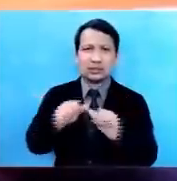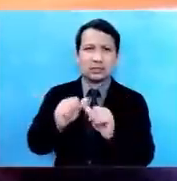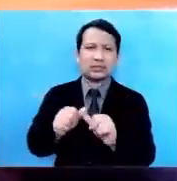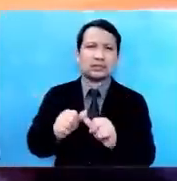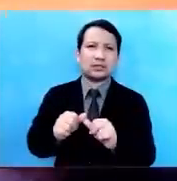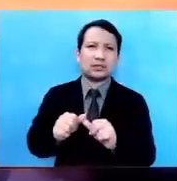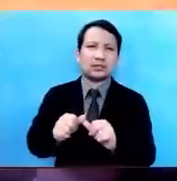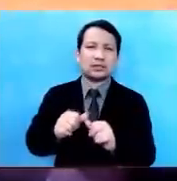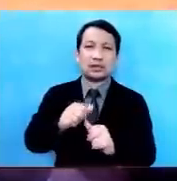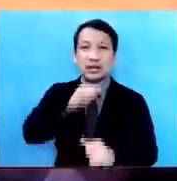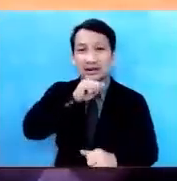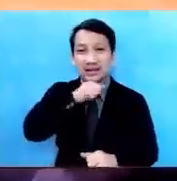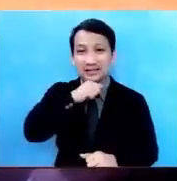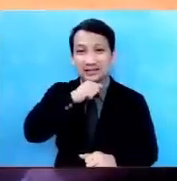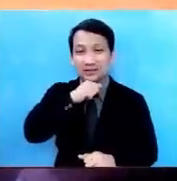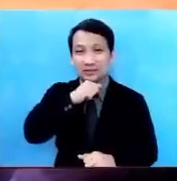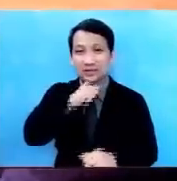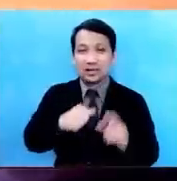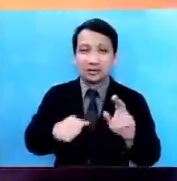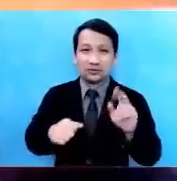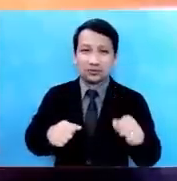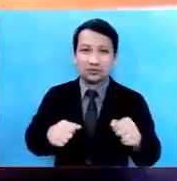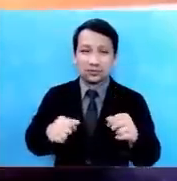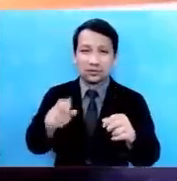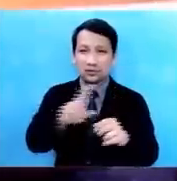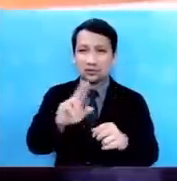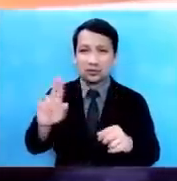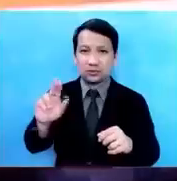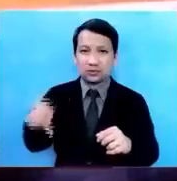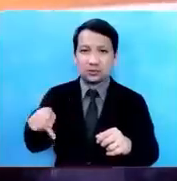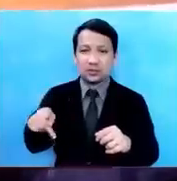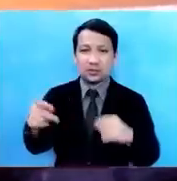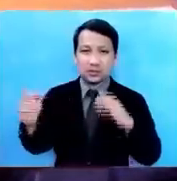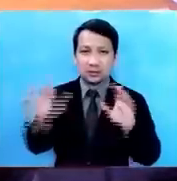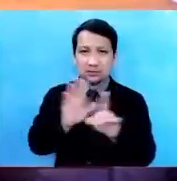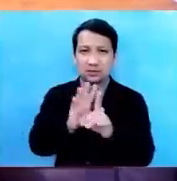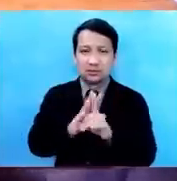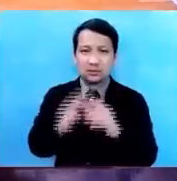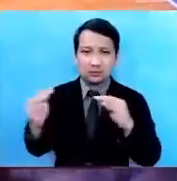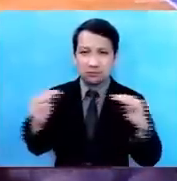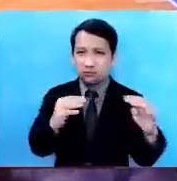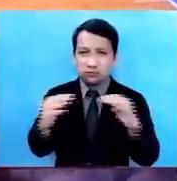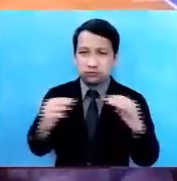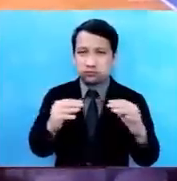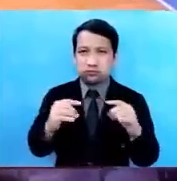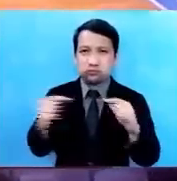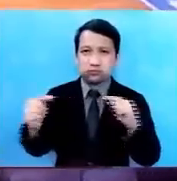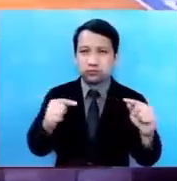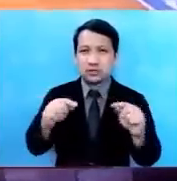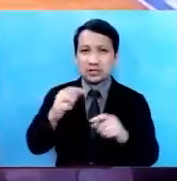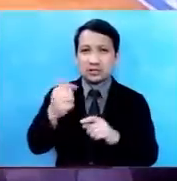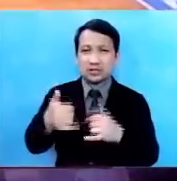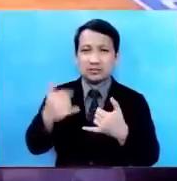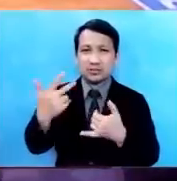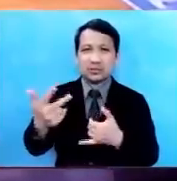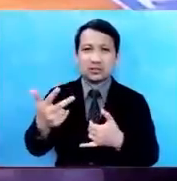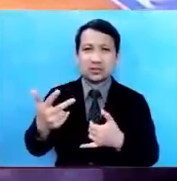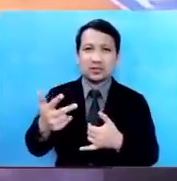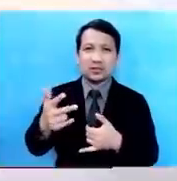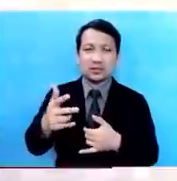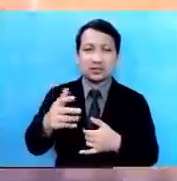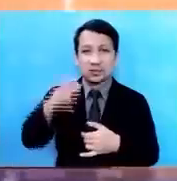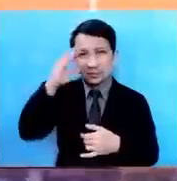Blue Eagles at Fighting Maroons ang UAAP fans sa kanilang hard-fought do-or-die Game 3 sa Men's Basketball